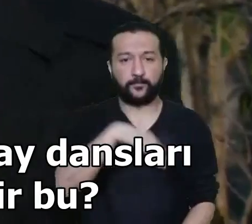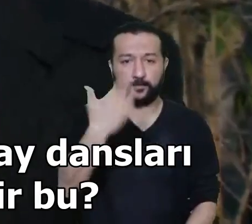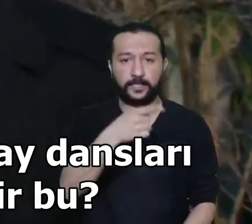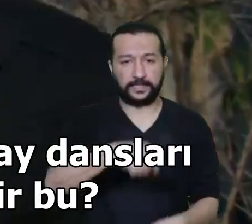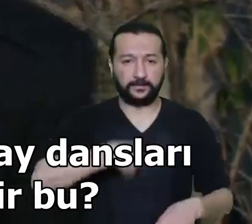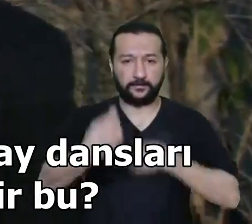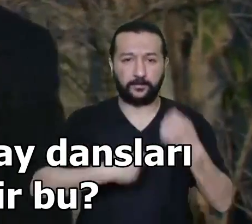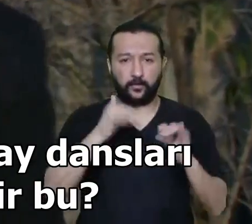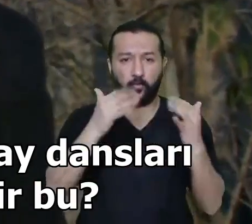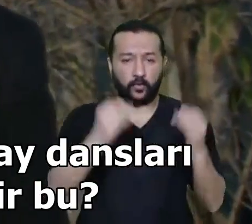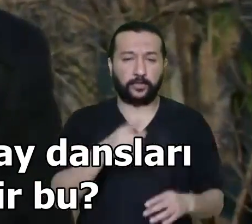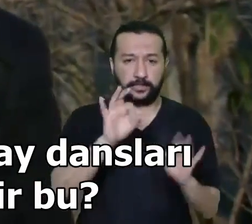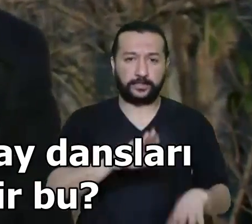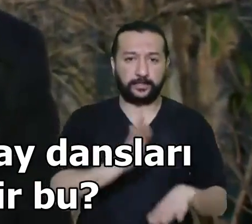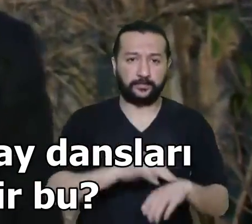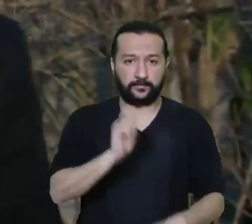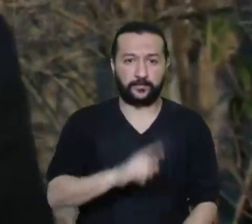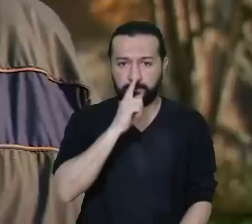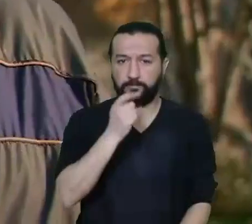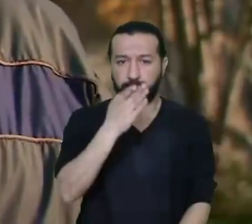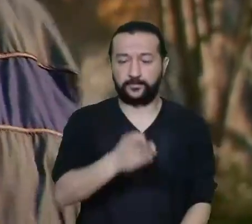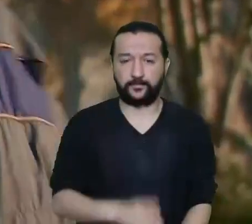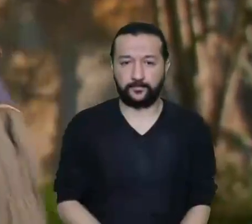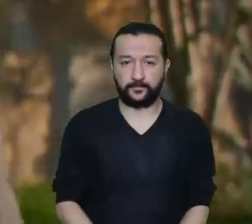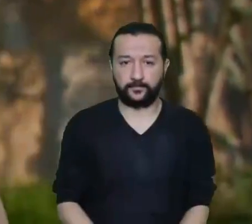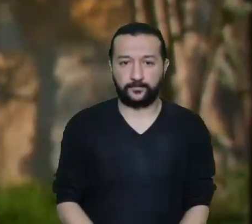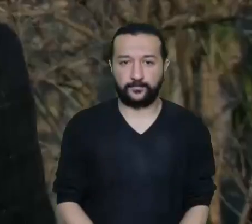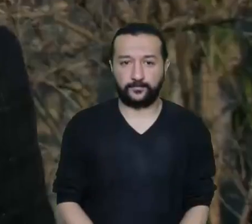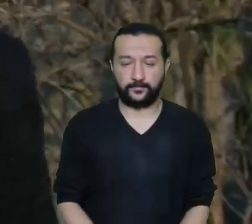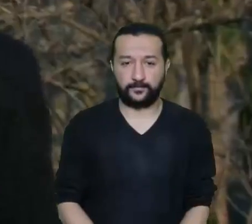sonra abuk sabuk Broadway dansları yaptırıyorsun ya bunlara. Nedir bu?